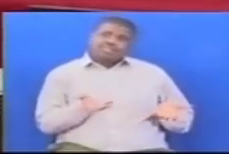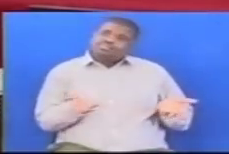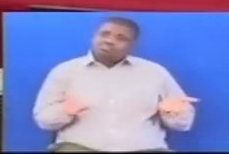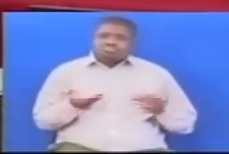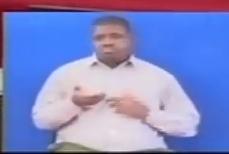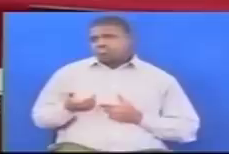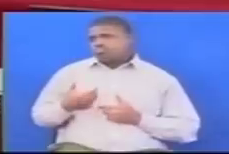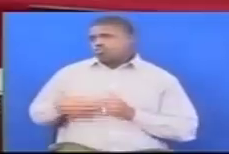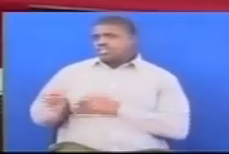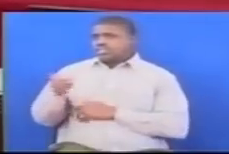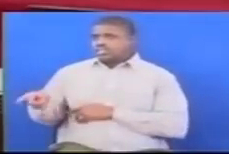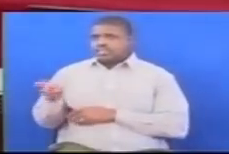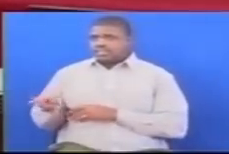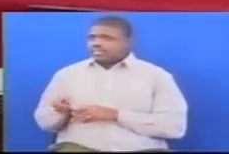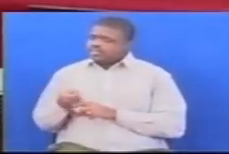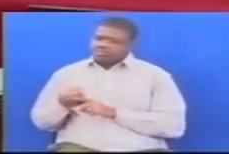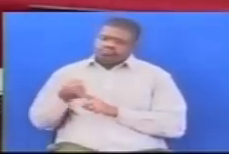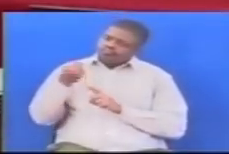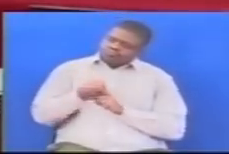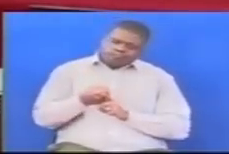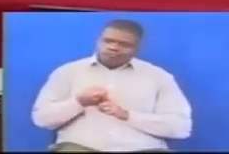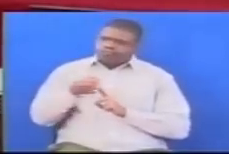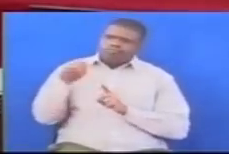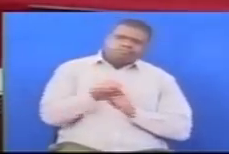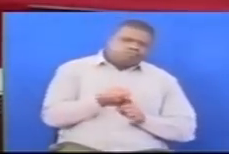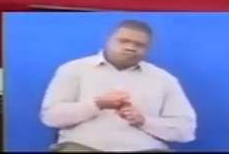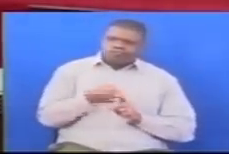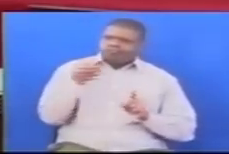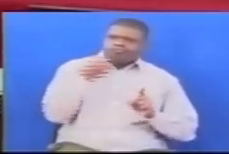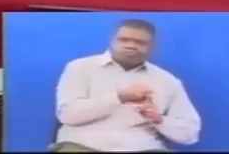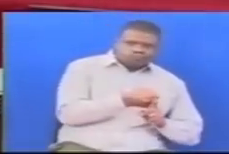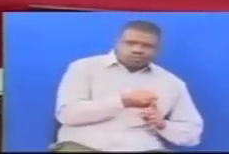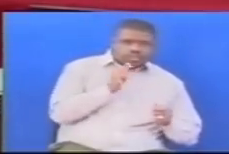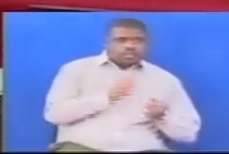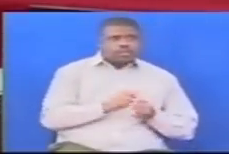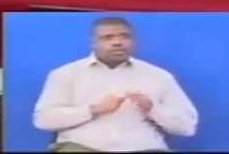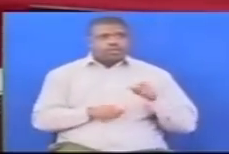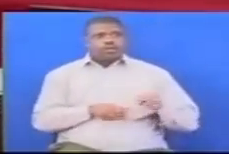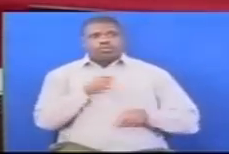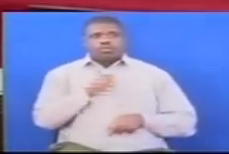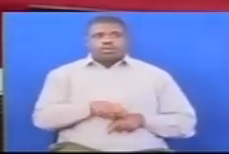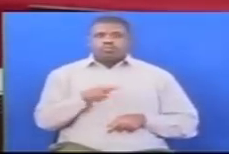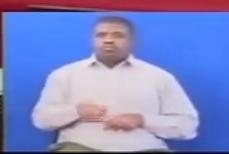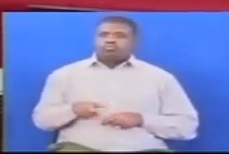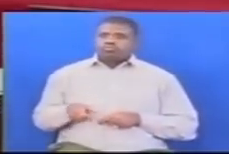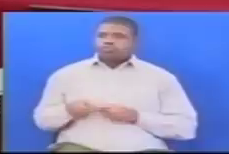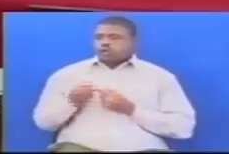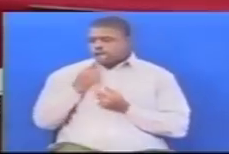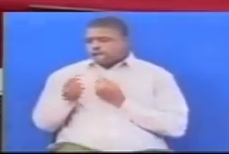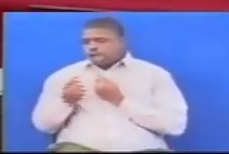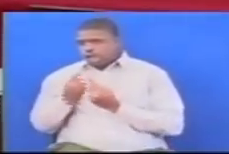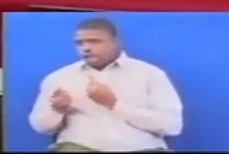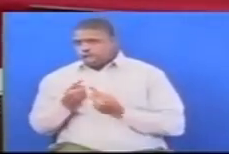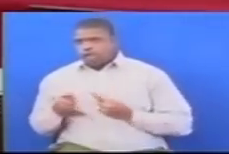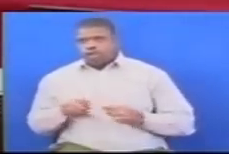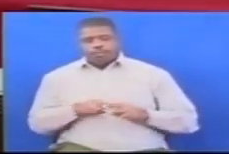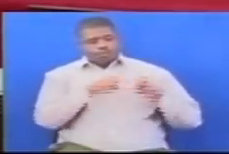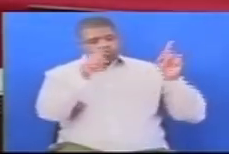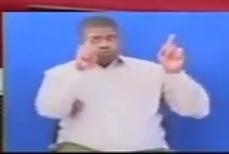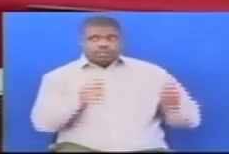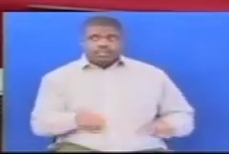Mheshimiwa Waziri, naomba uweke jitihada sana kwenye hili swala, kwa sababu watu wengi tumekuwa tumeliongelea kwenye majukwaa ya